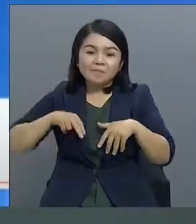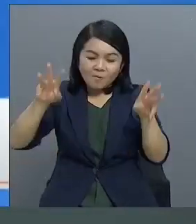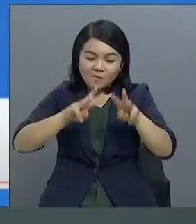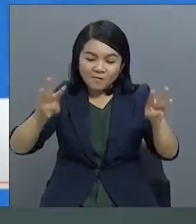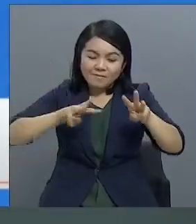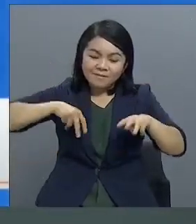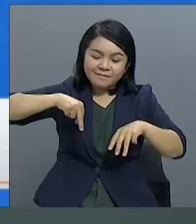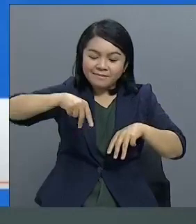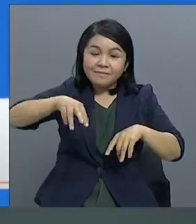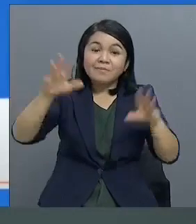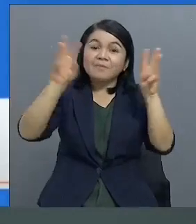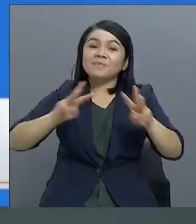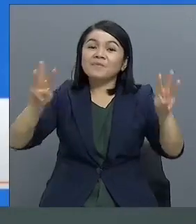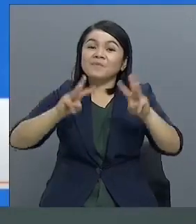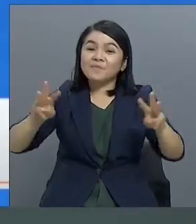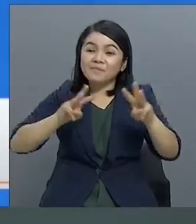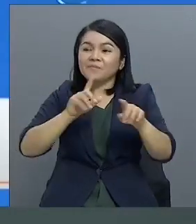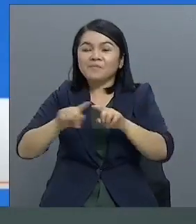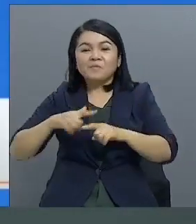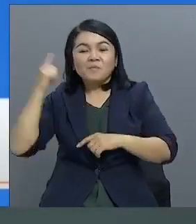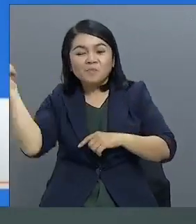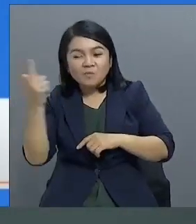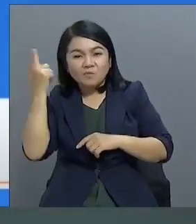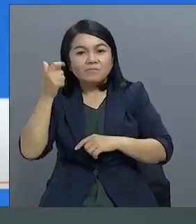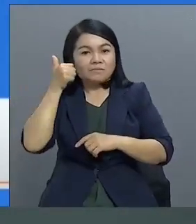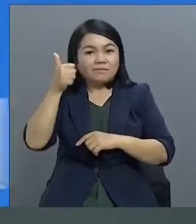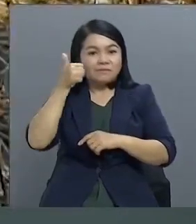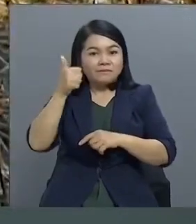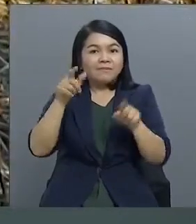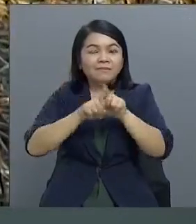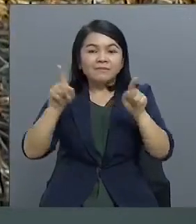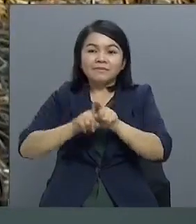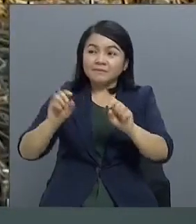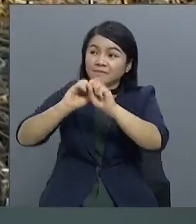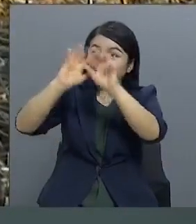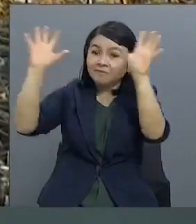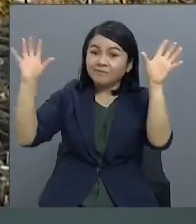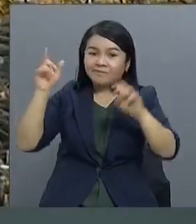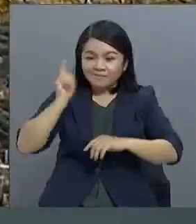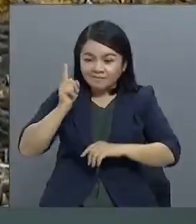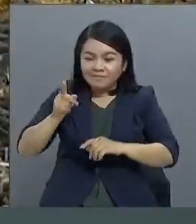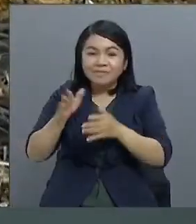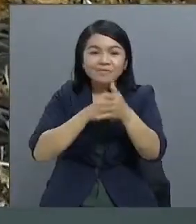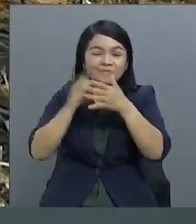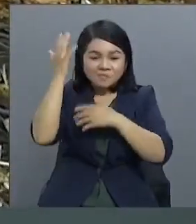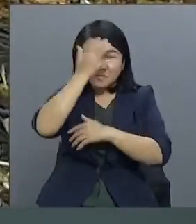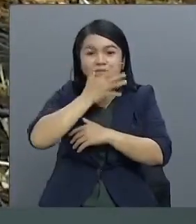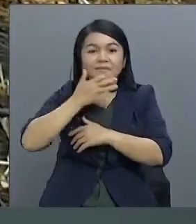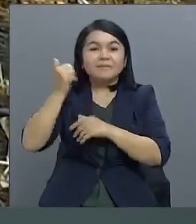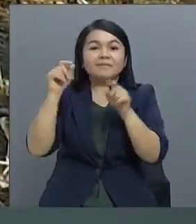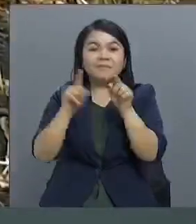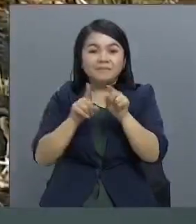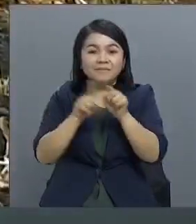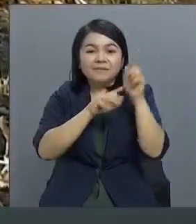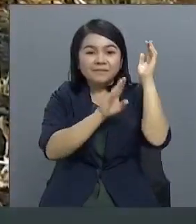ออพอมันเป็นที่โล่งปั๊บแล้วช่วงนี้อากาศดีฮะ อุดมฟ้าดิ ฟ้าเนี่ยโอ้โหฟ้าคือฟ้าจริงๆ ฟ้า จริ งใช่ไหม ฟ้าแบบภาค